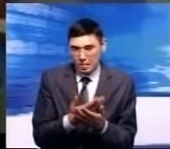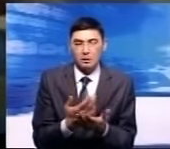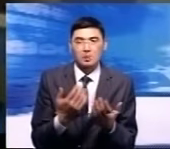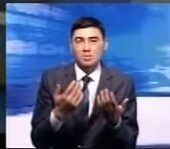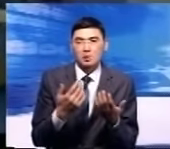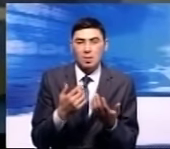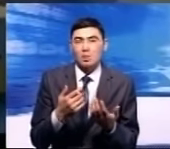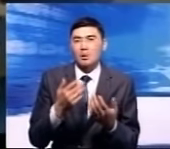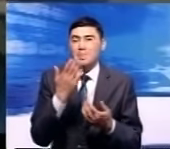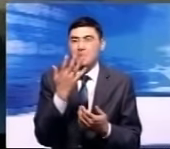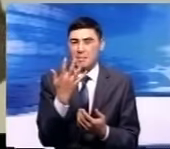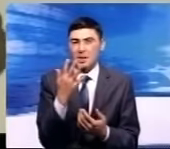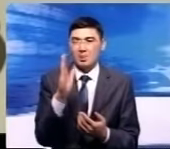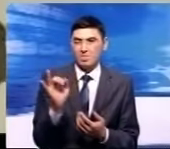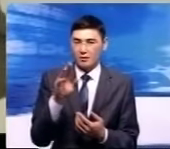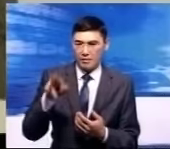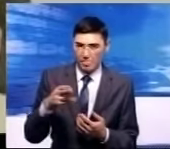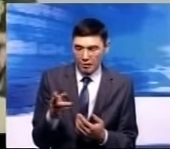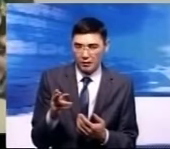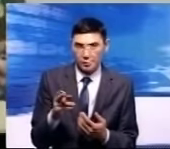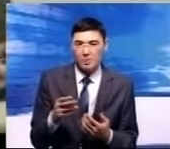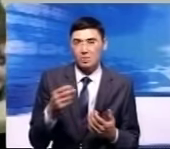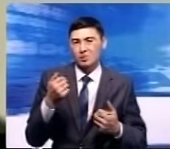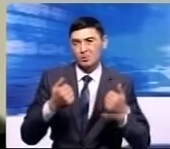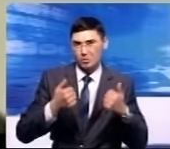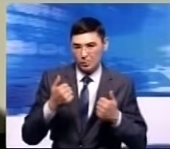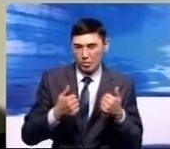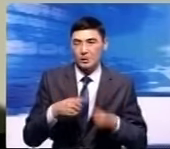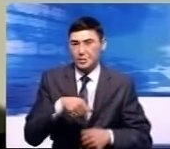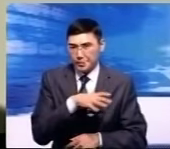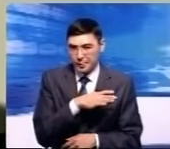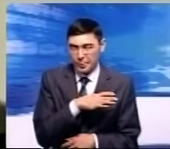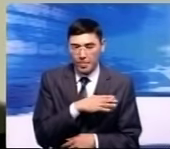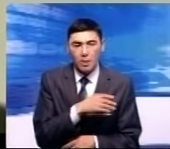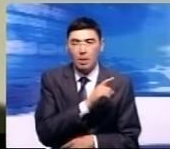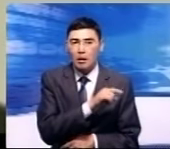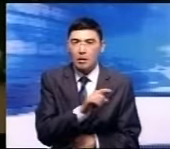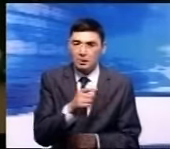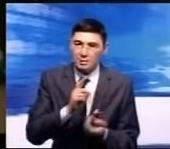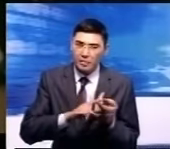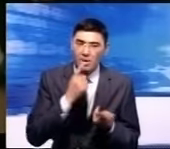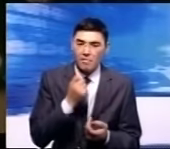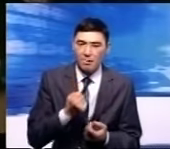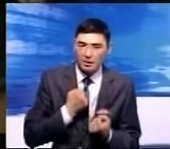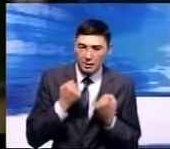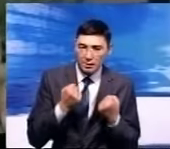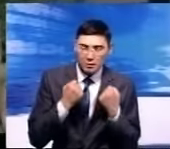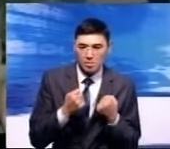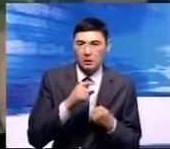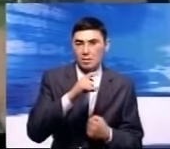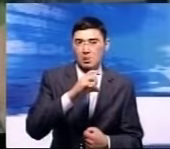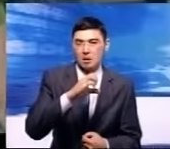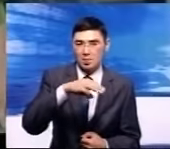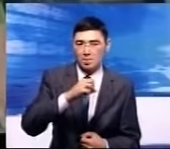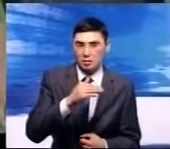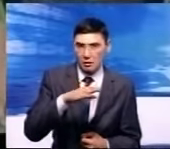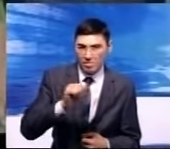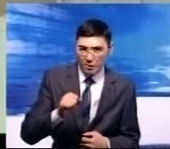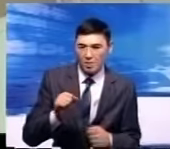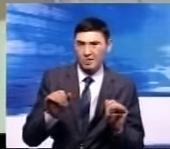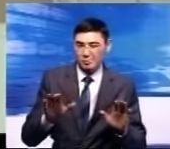силу и ловкость в 5 видах спорта. Отличная подготовка ребят была особенно заметна в военно-спортивной эстафете при отжимании